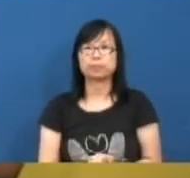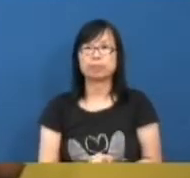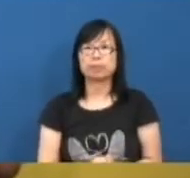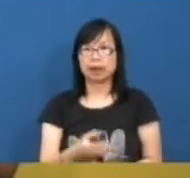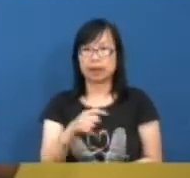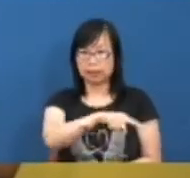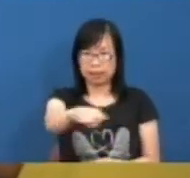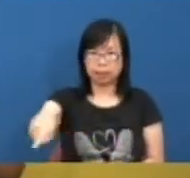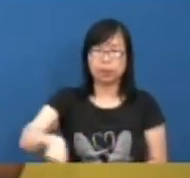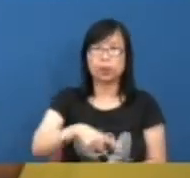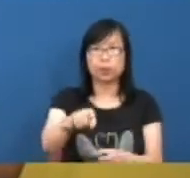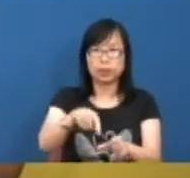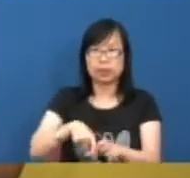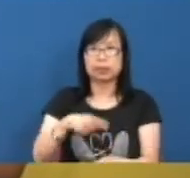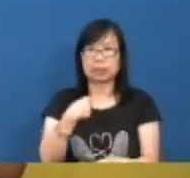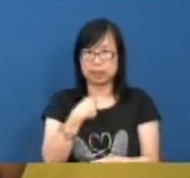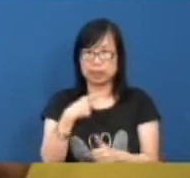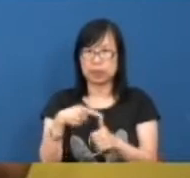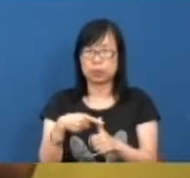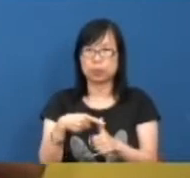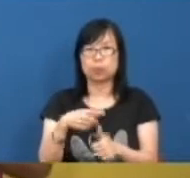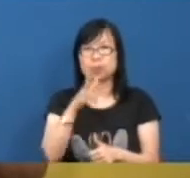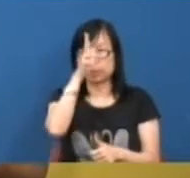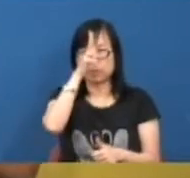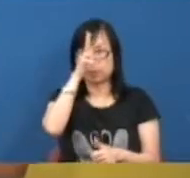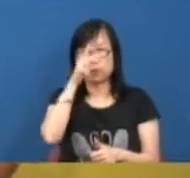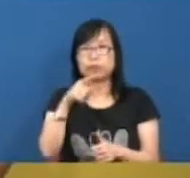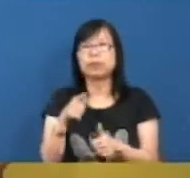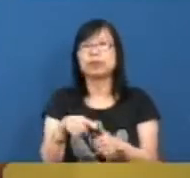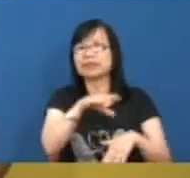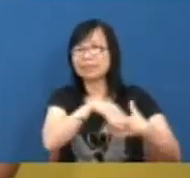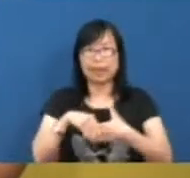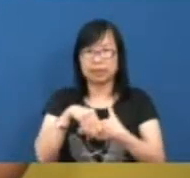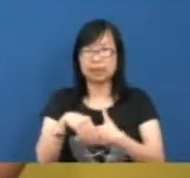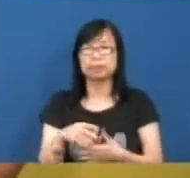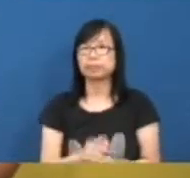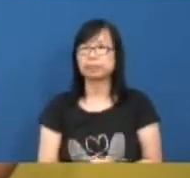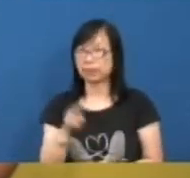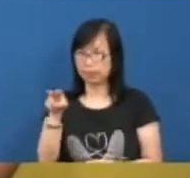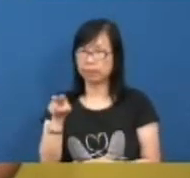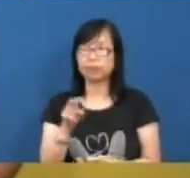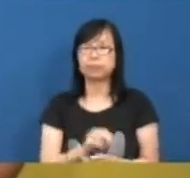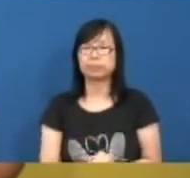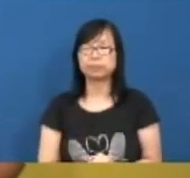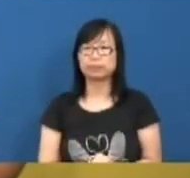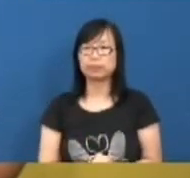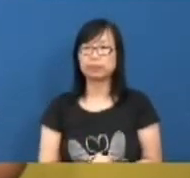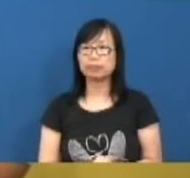面咧，必然係要政府行先，咁你先會有一個帶動咯。好啦，咁我哋睇到啦，呢啲其